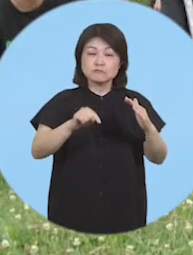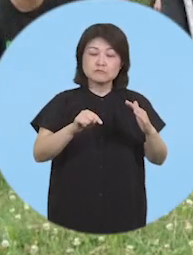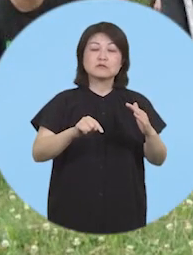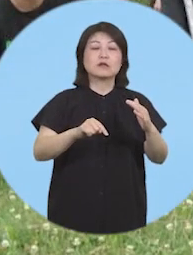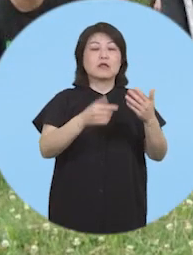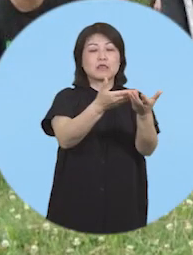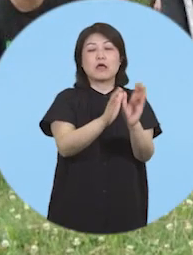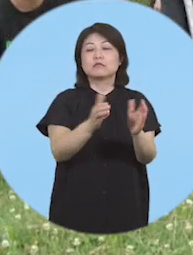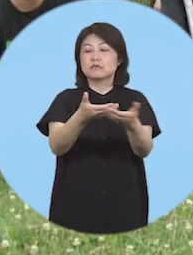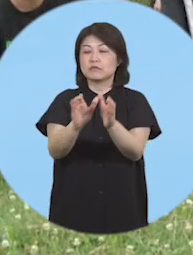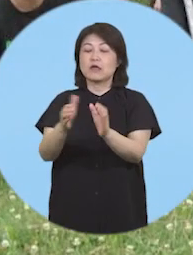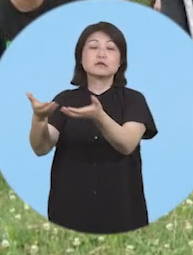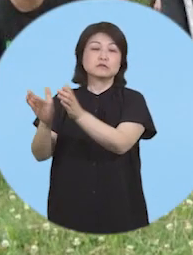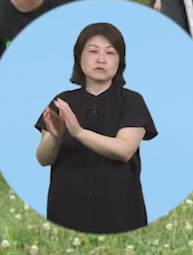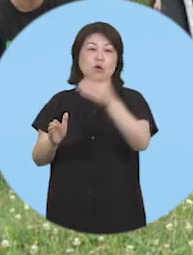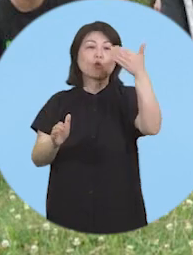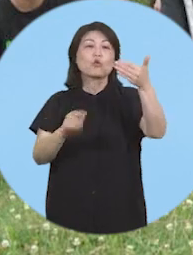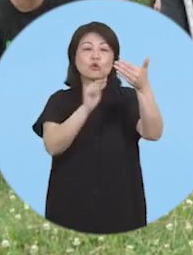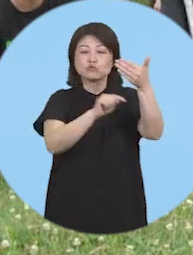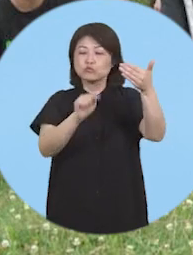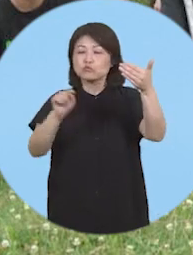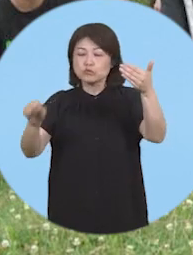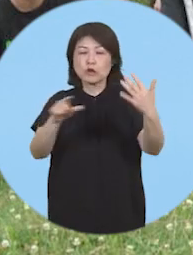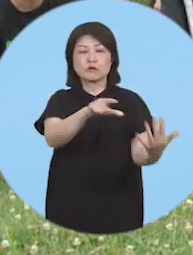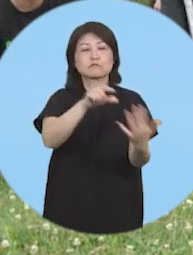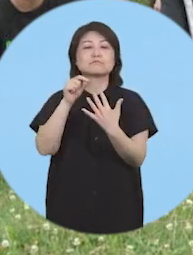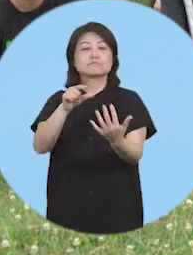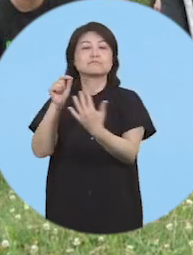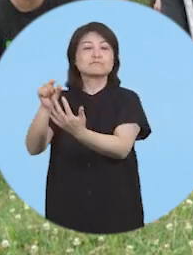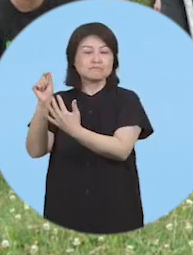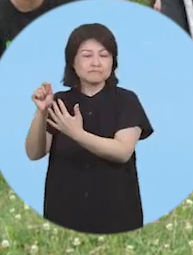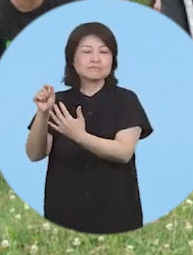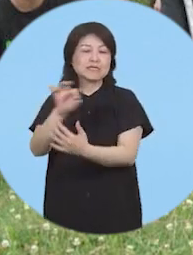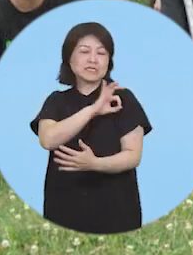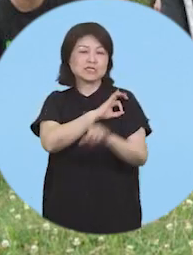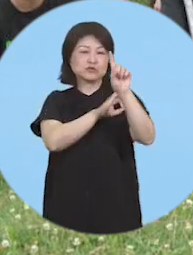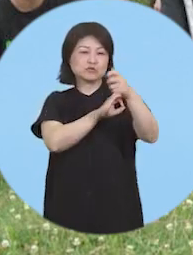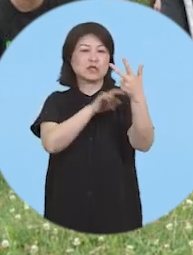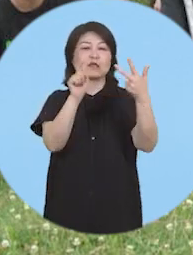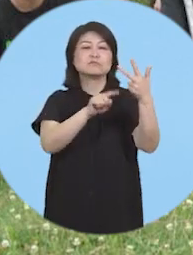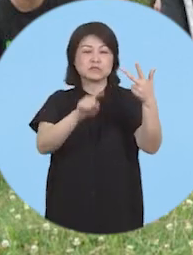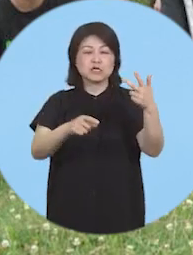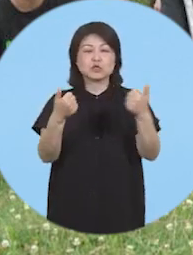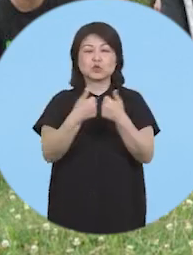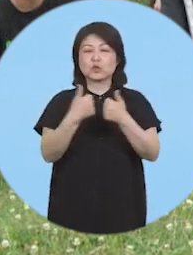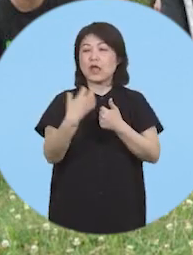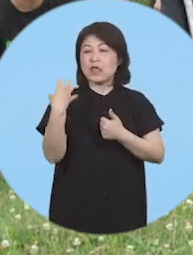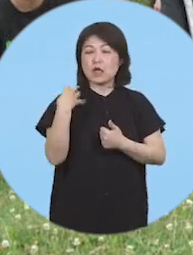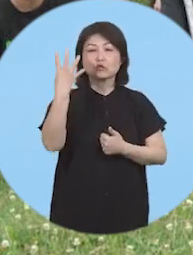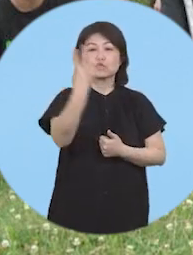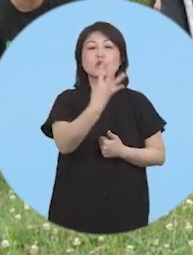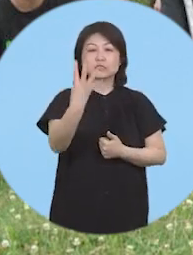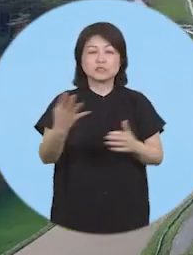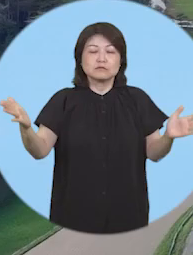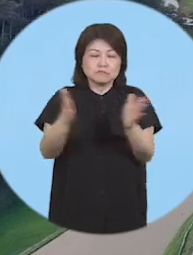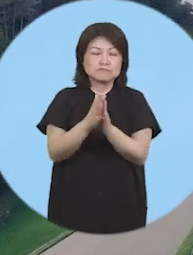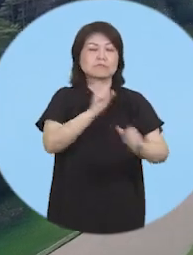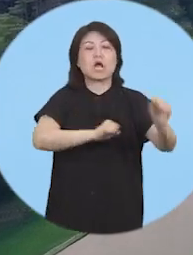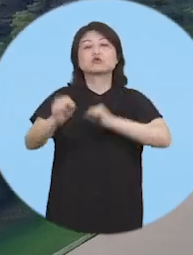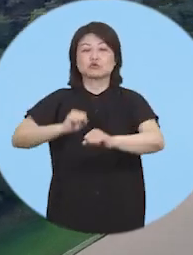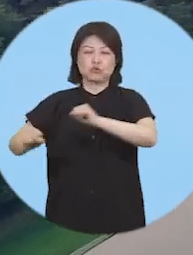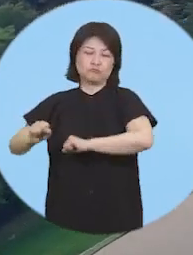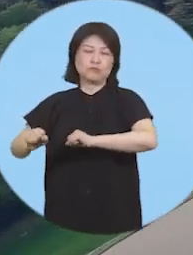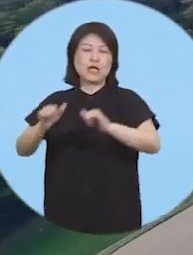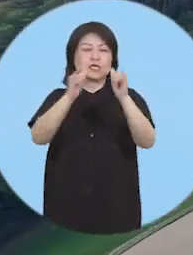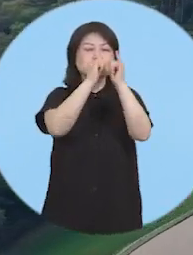から構成され、各団体から選出された委員17名と相談役4名で運営しています。人口